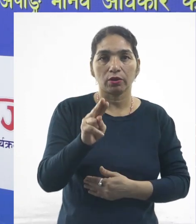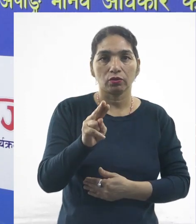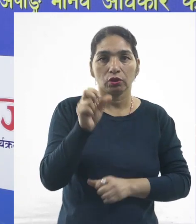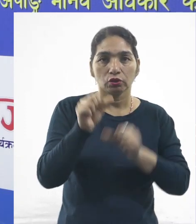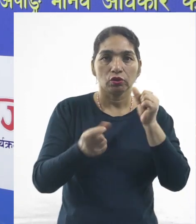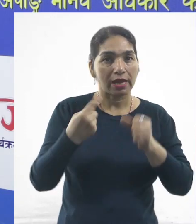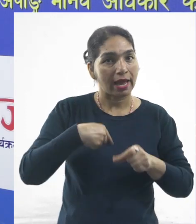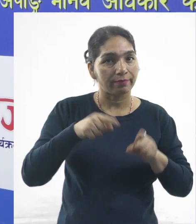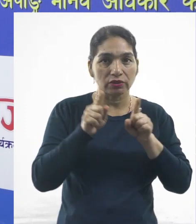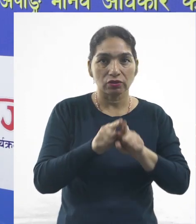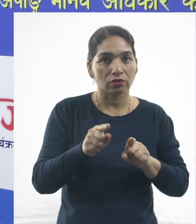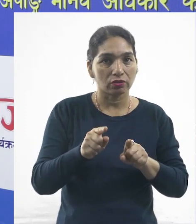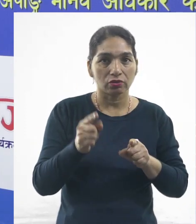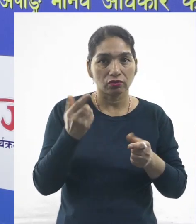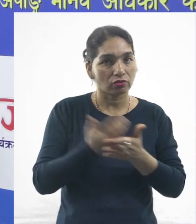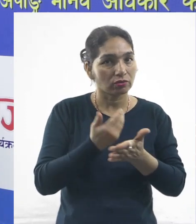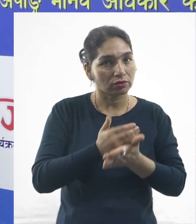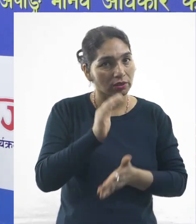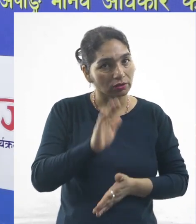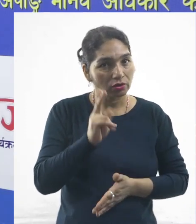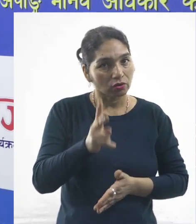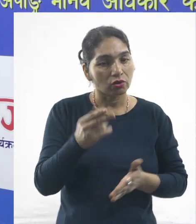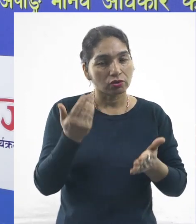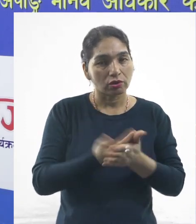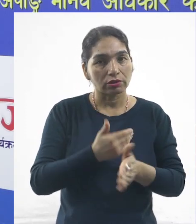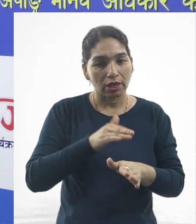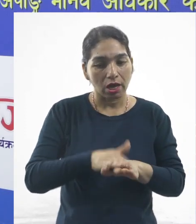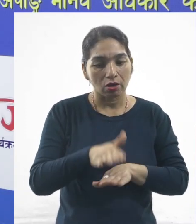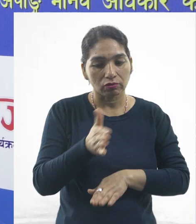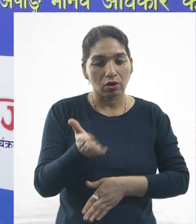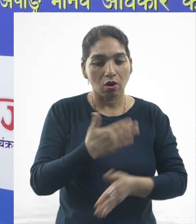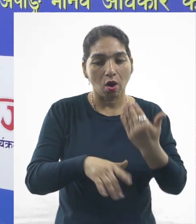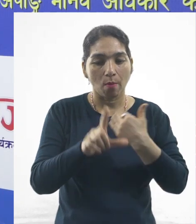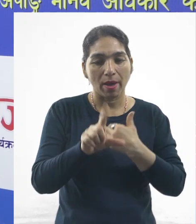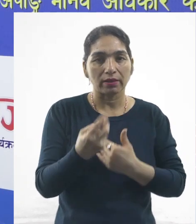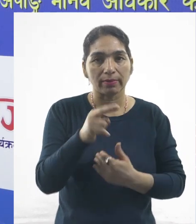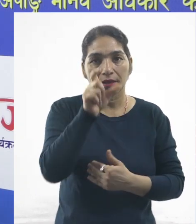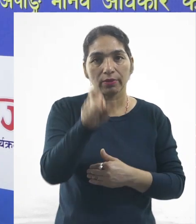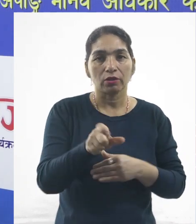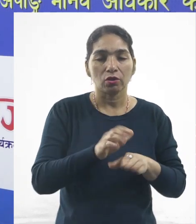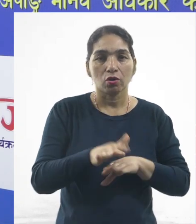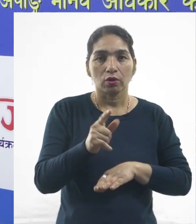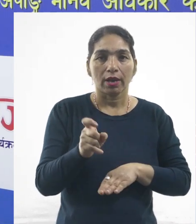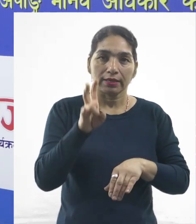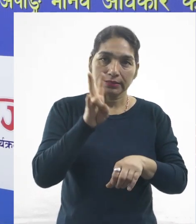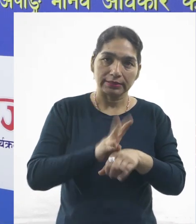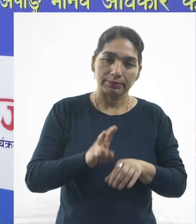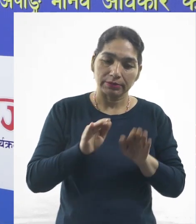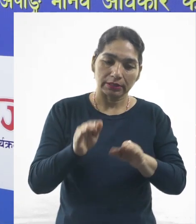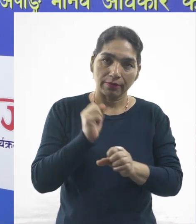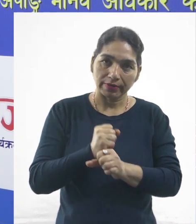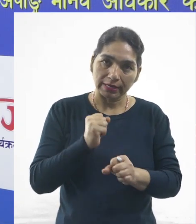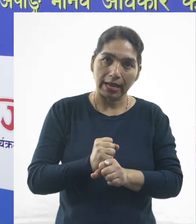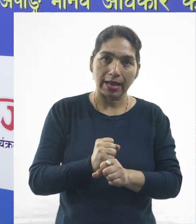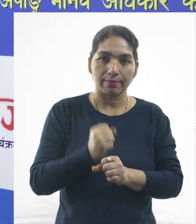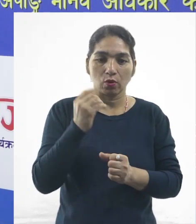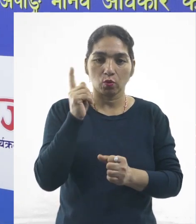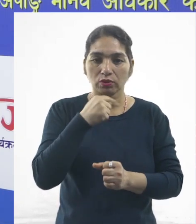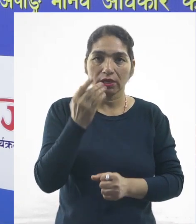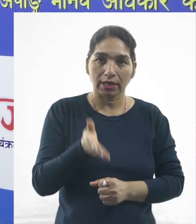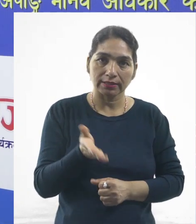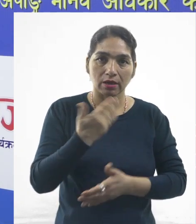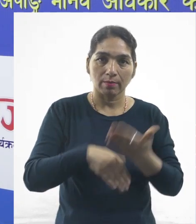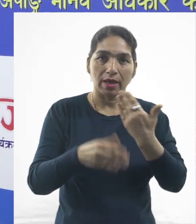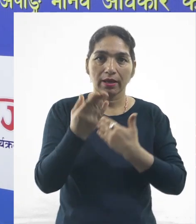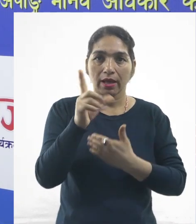हामीसँग सङ्घ संस्थाहरू छ त्यो सङ्घ संस्थाहरूले चाहिँ अपाङ्गता भएको व्यक्तिहरूको लागि कहिले सिप सिकाउने कामहरू कसैले चाहिँ